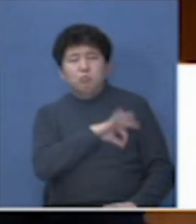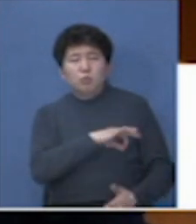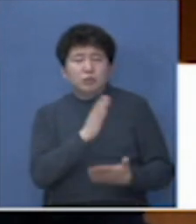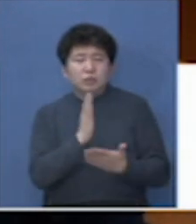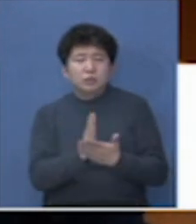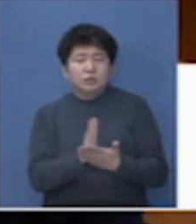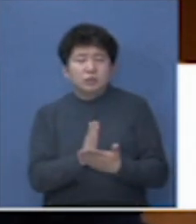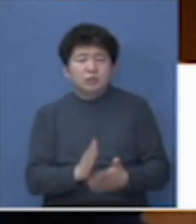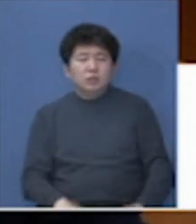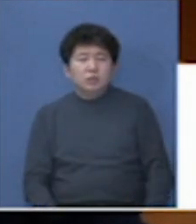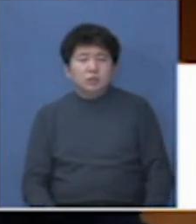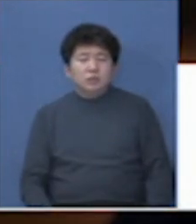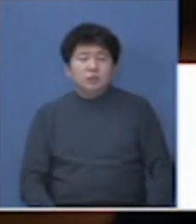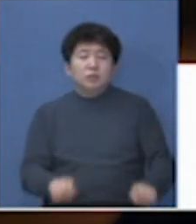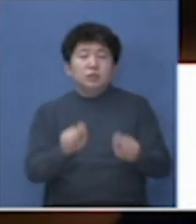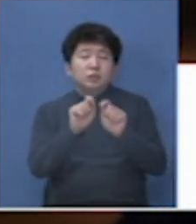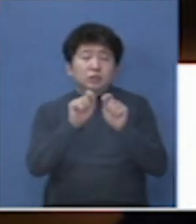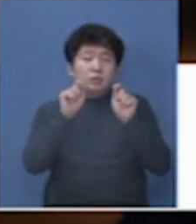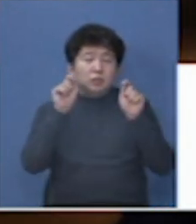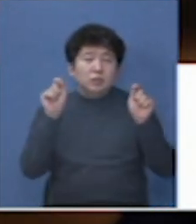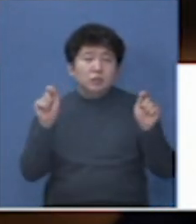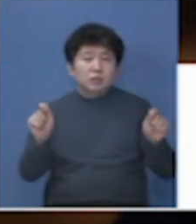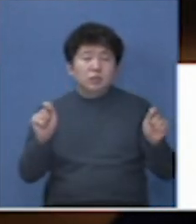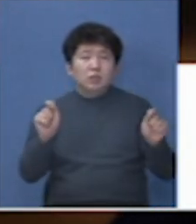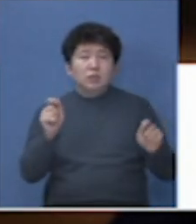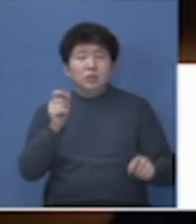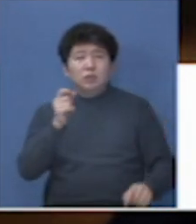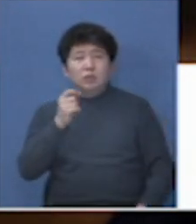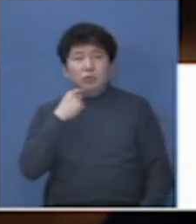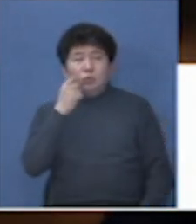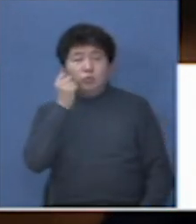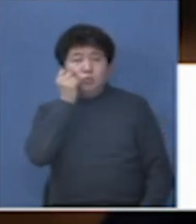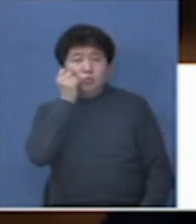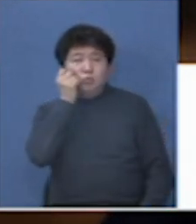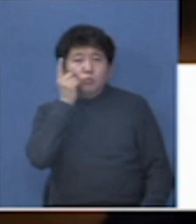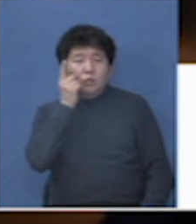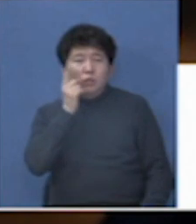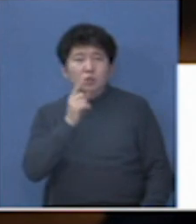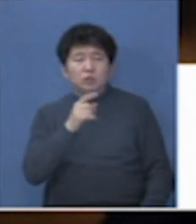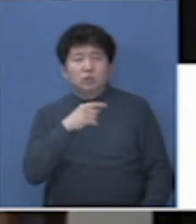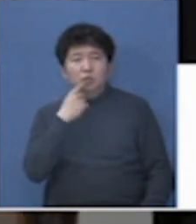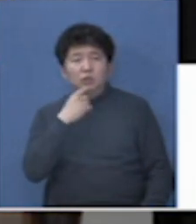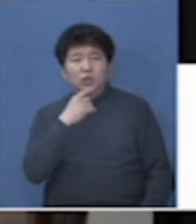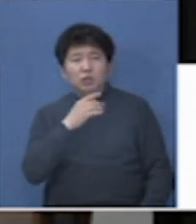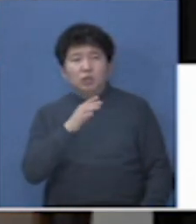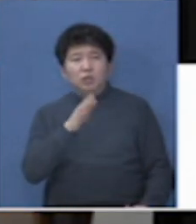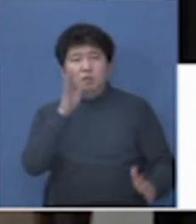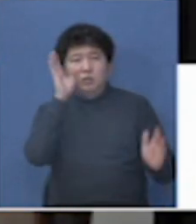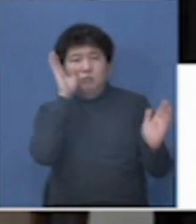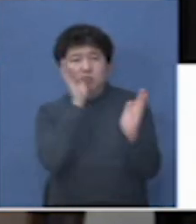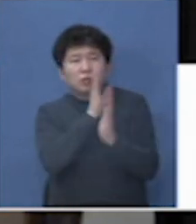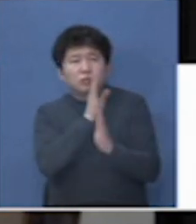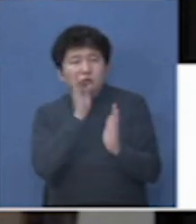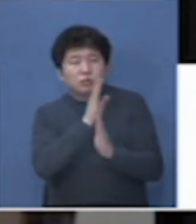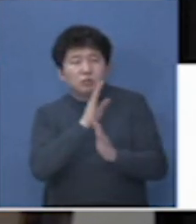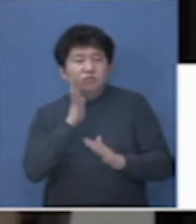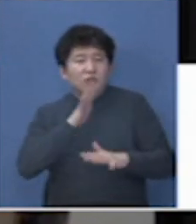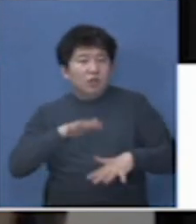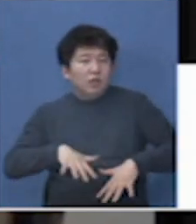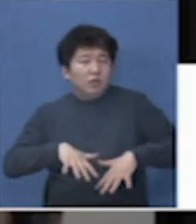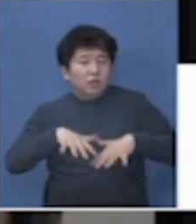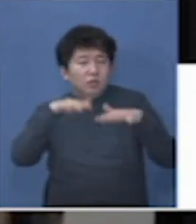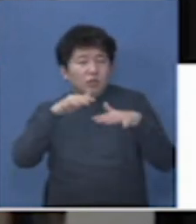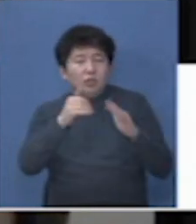Для создания аналитической системы, которая позволит спрогнозировать сезонные наводнения, ученые используют обширный список